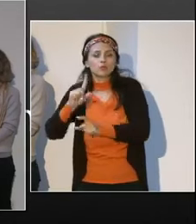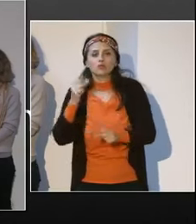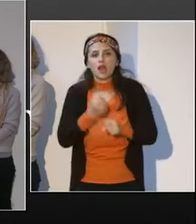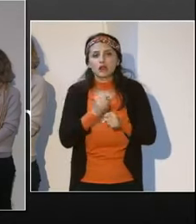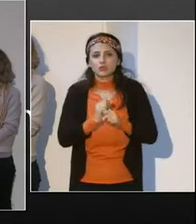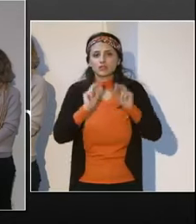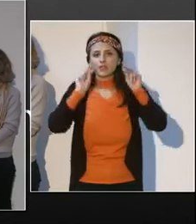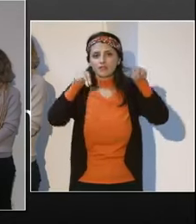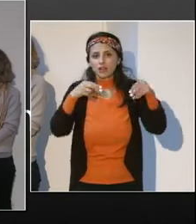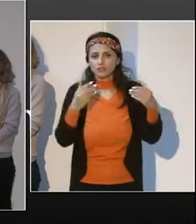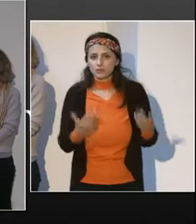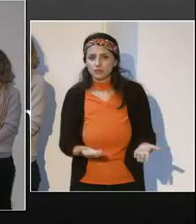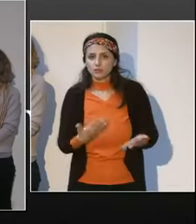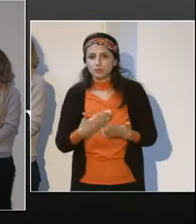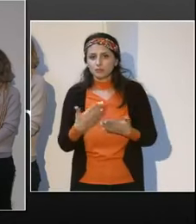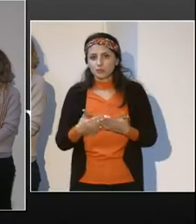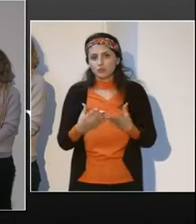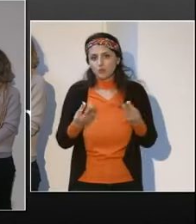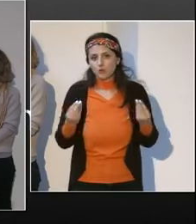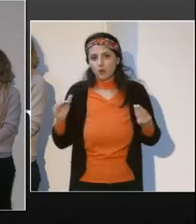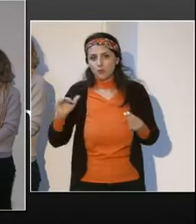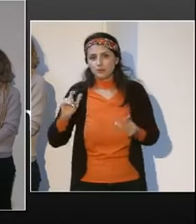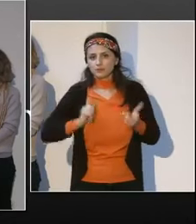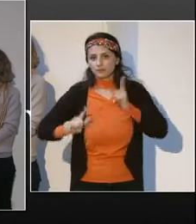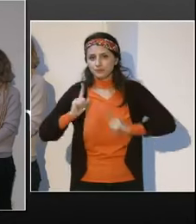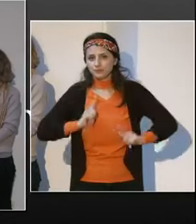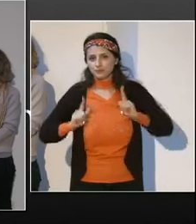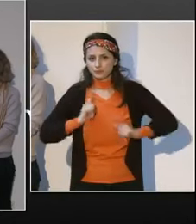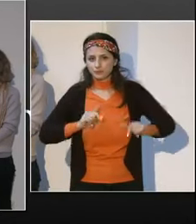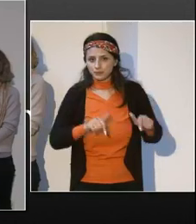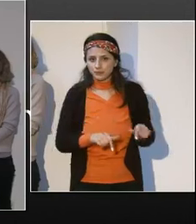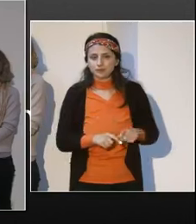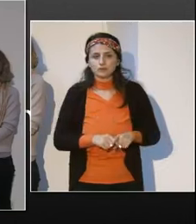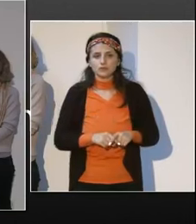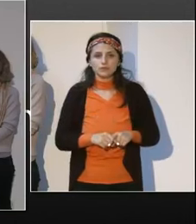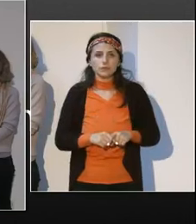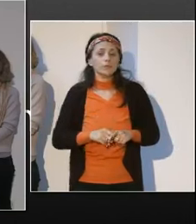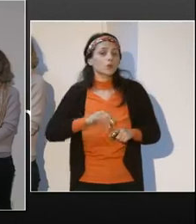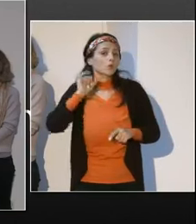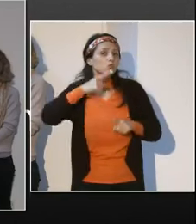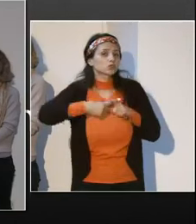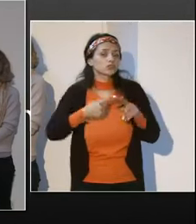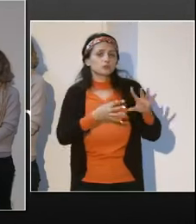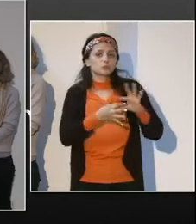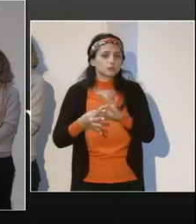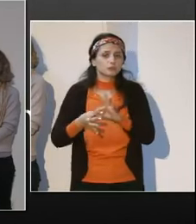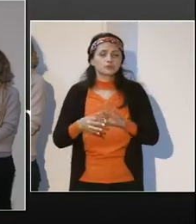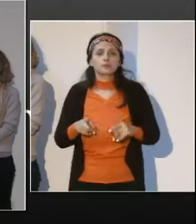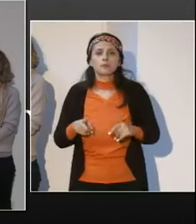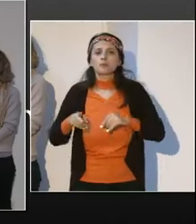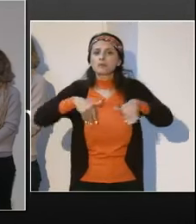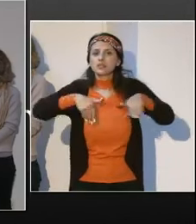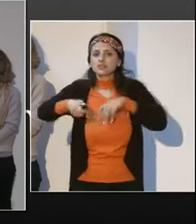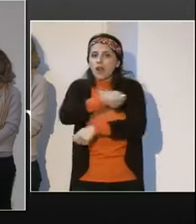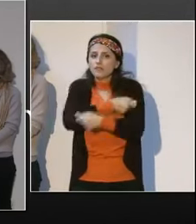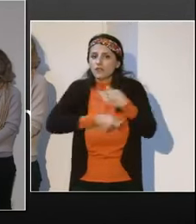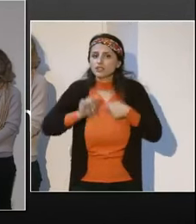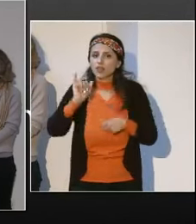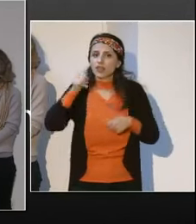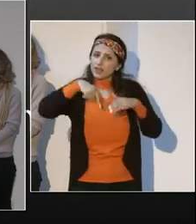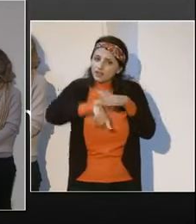care trebuie adresa din foarte multe directii in speta Ministerul Afacerilor Interne prin igpr crima